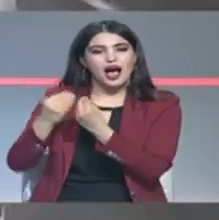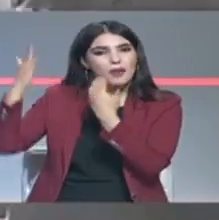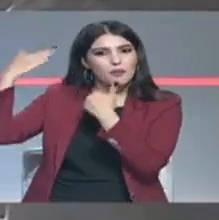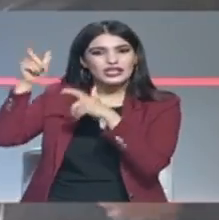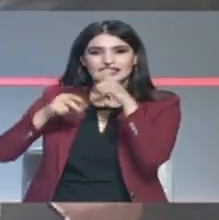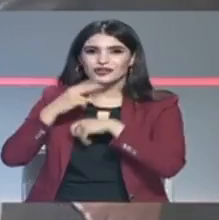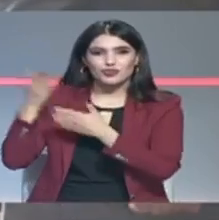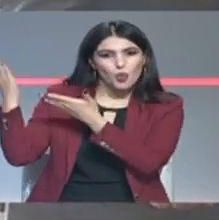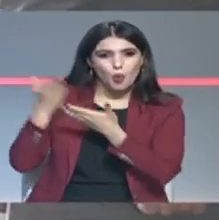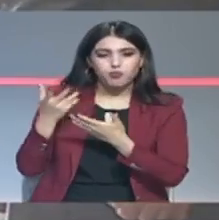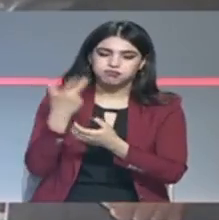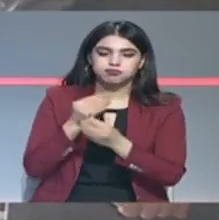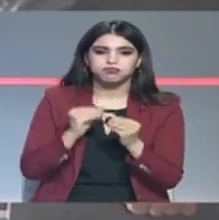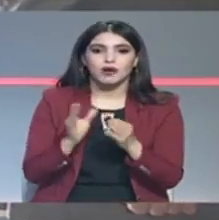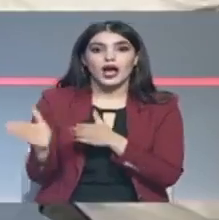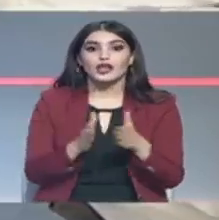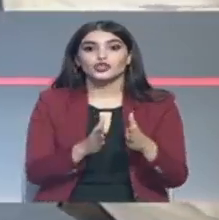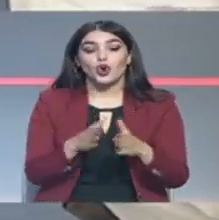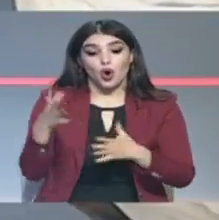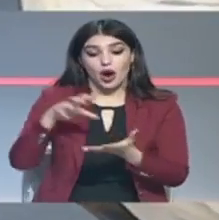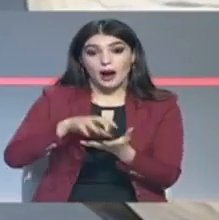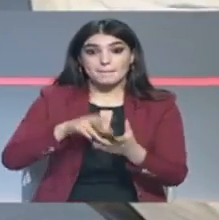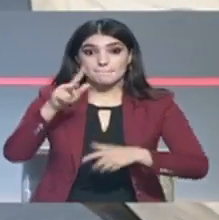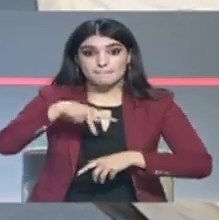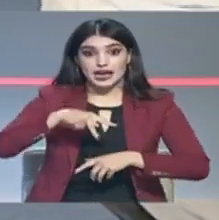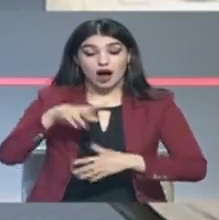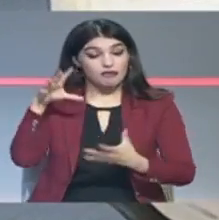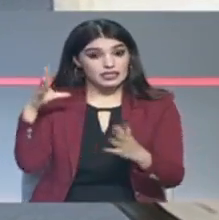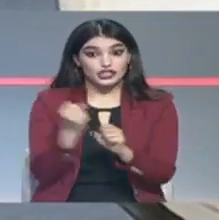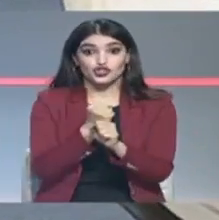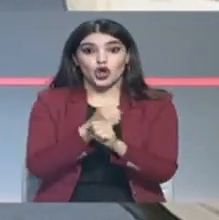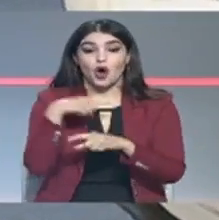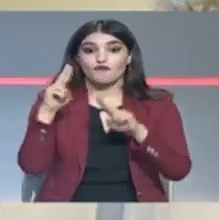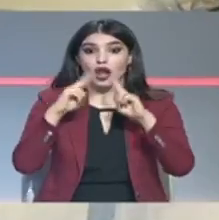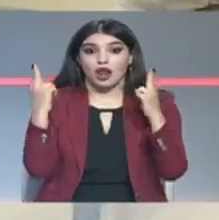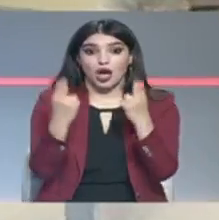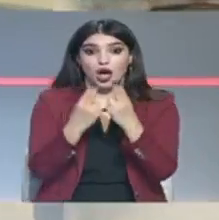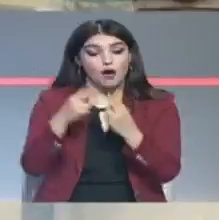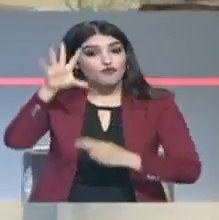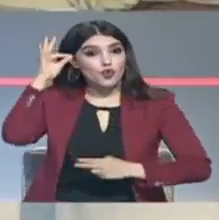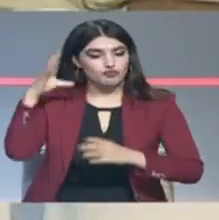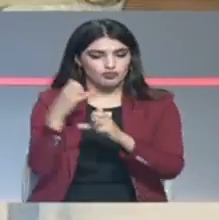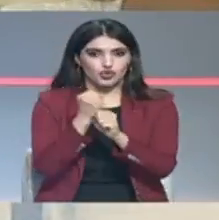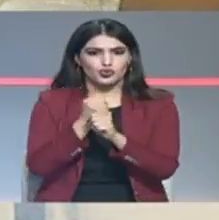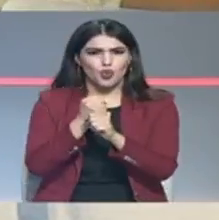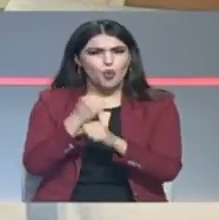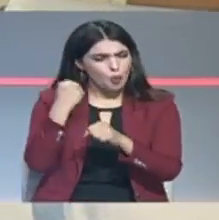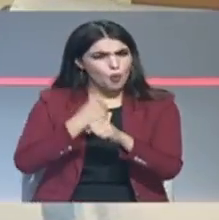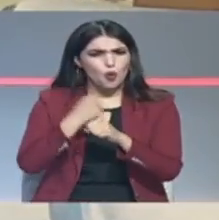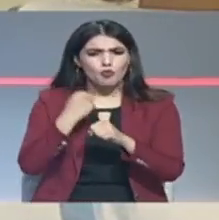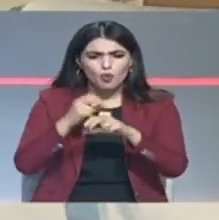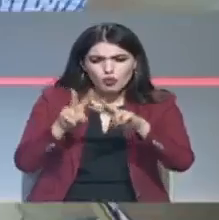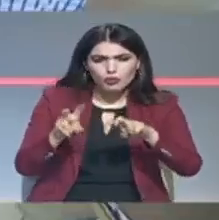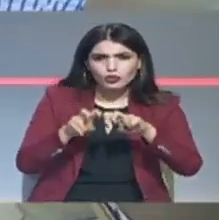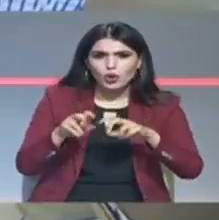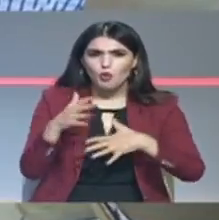يدخلوا ورغم الاشعاع الذي حققه على الصعيدين الوطني والعالمي وحزمه المهام التي يقوم بها من دراسات